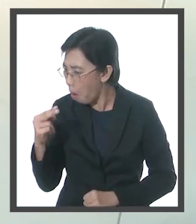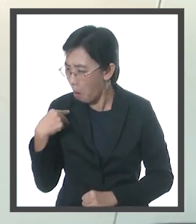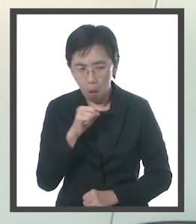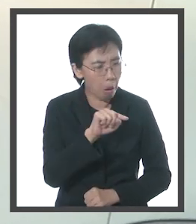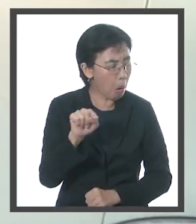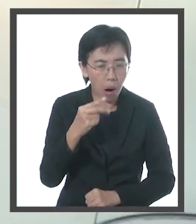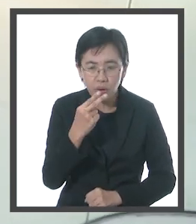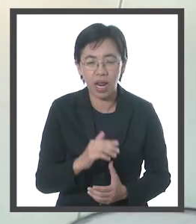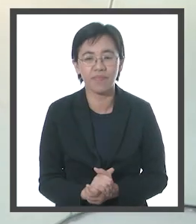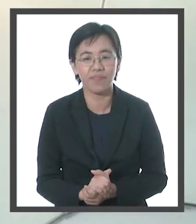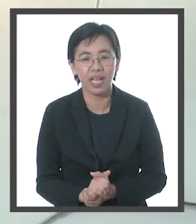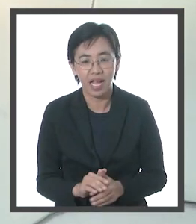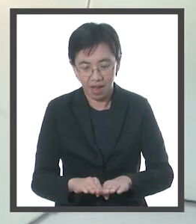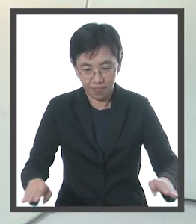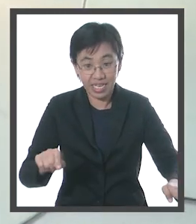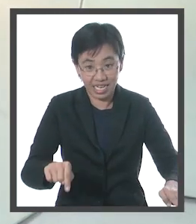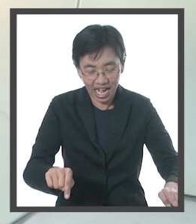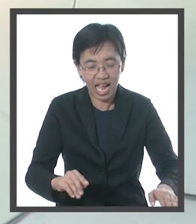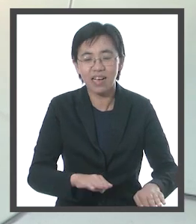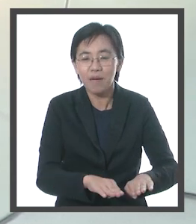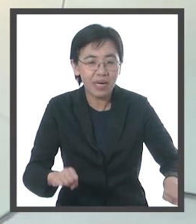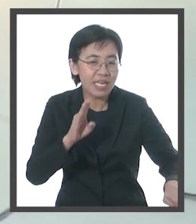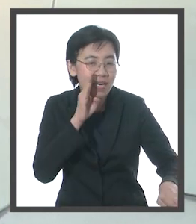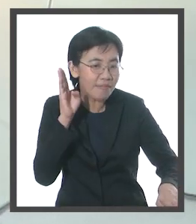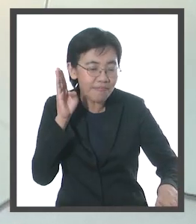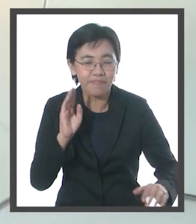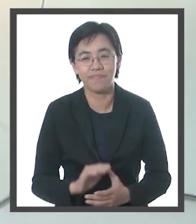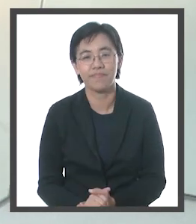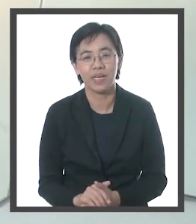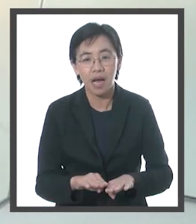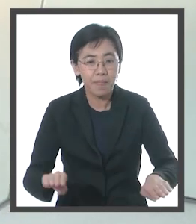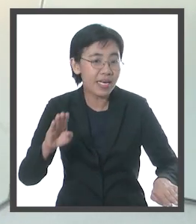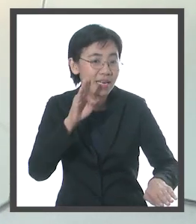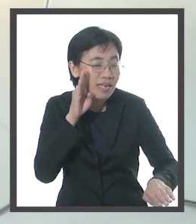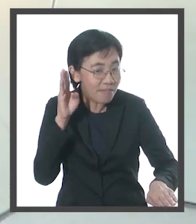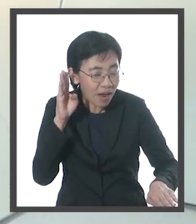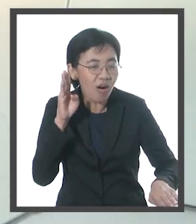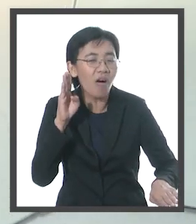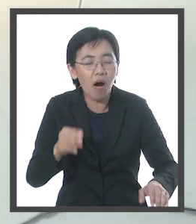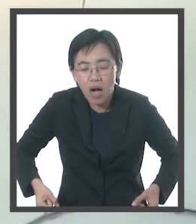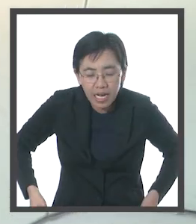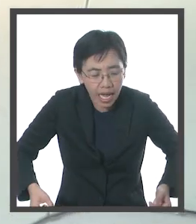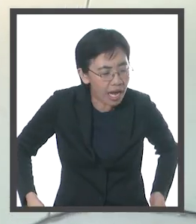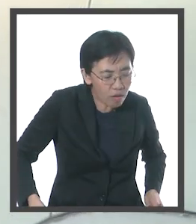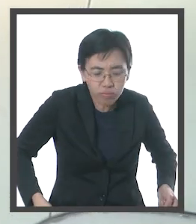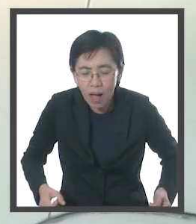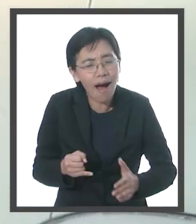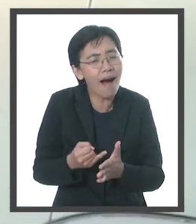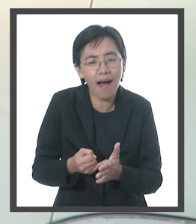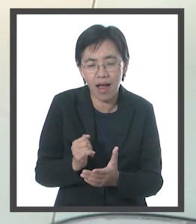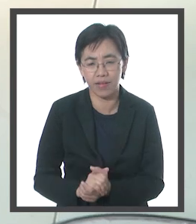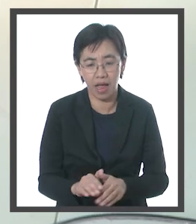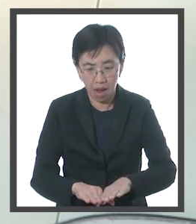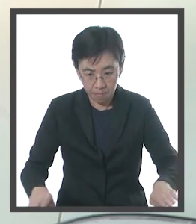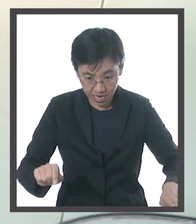วถ้าสังเกตอีกทีอย่างนึงก็คือพื้นทั้งหมดเนี่ยเรียบเสมอกันทั้งหมดนะคะพ ื้นที่ใช้ได้เข็นไปไหนมาไหนได้สบาย ใช่ค่ะแล้วก็เ